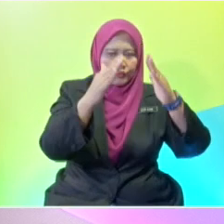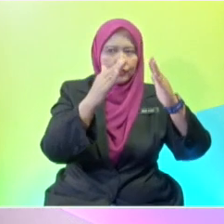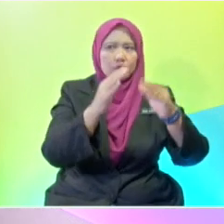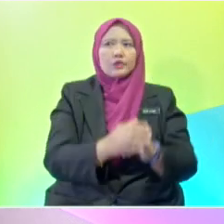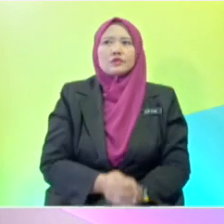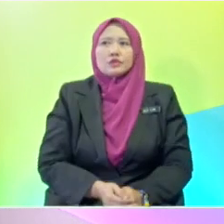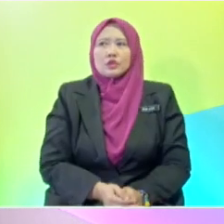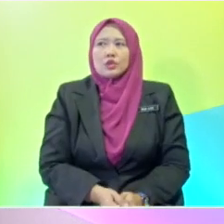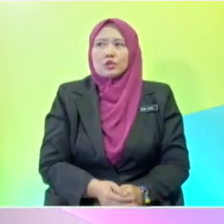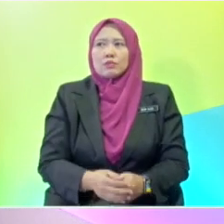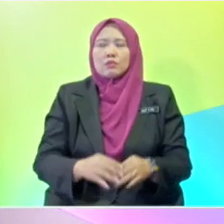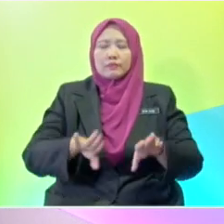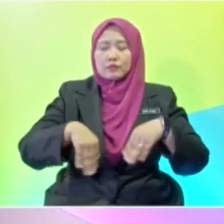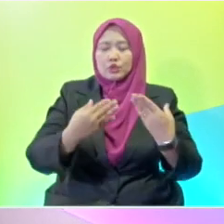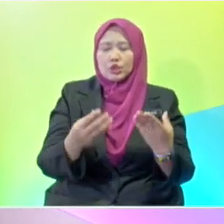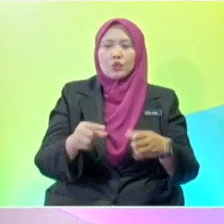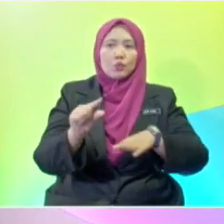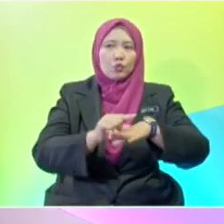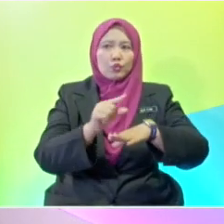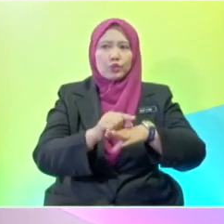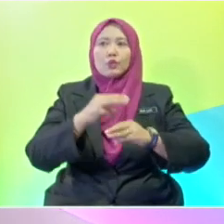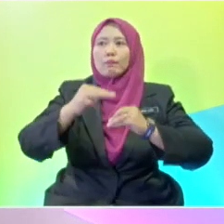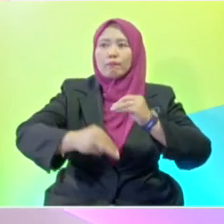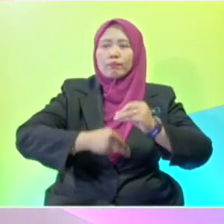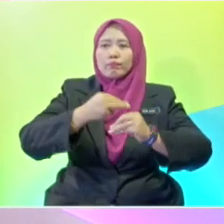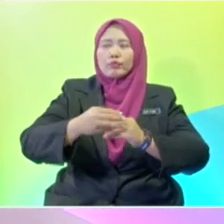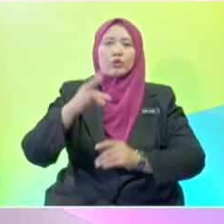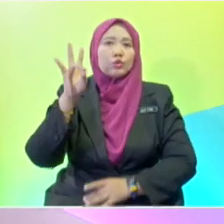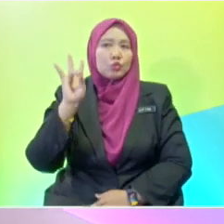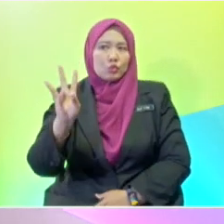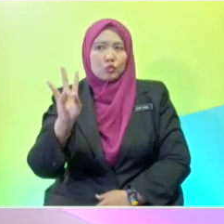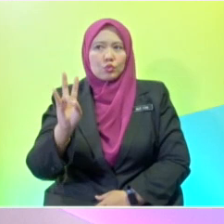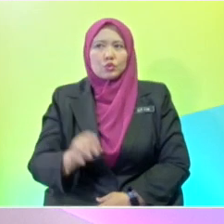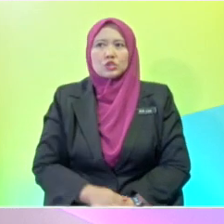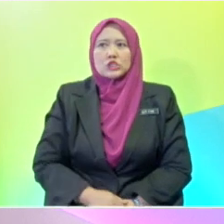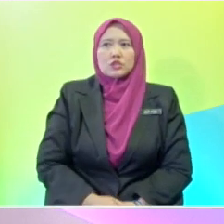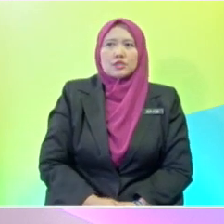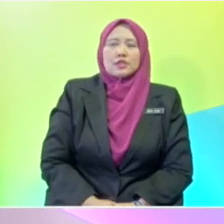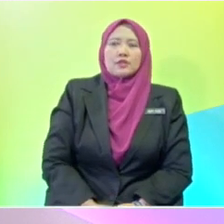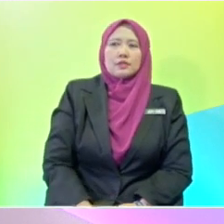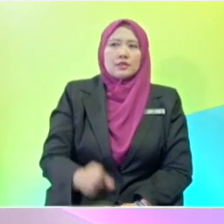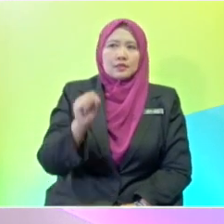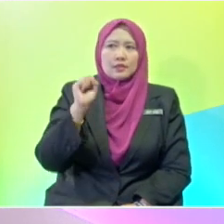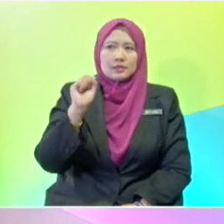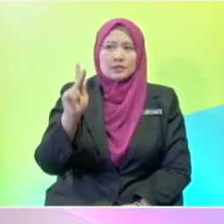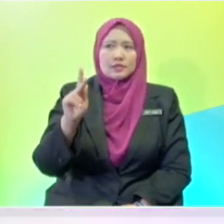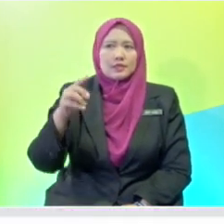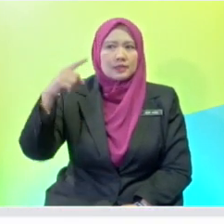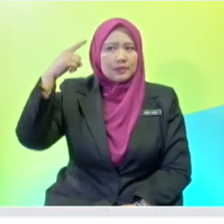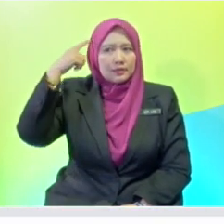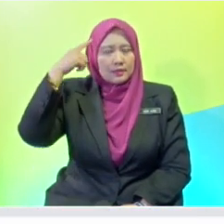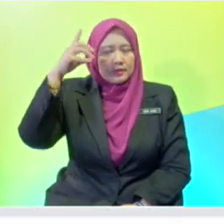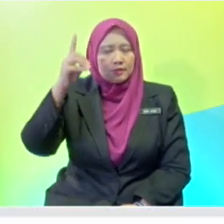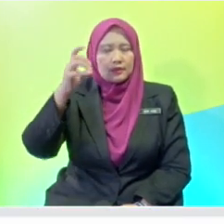penggunaan modul pembelajaran yaitu modul 7 merujuk pada kandungan demensia di bawah